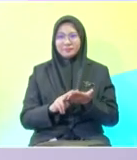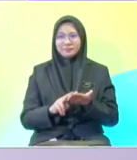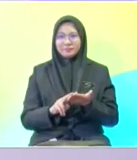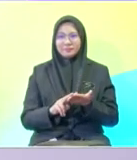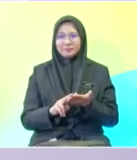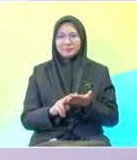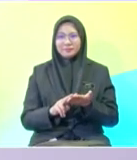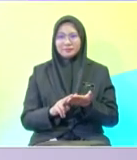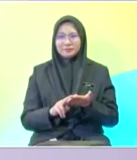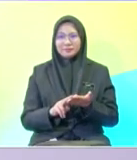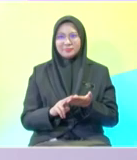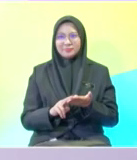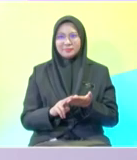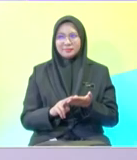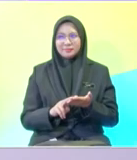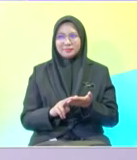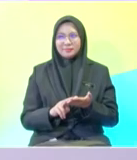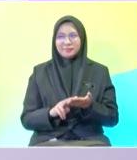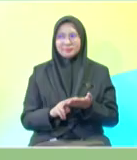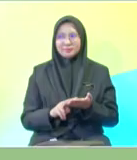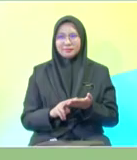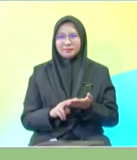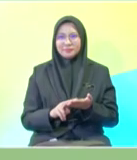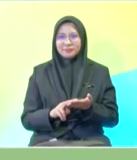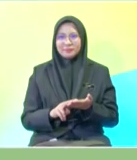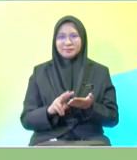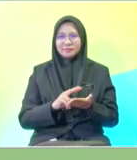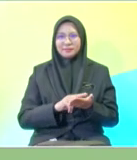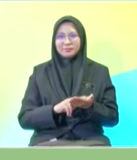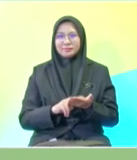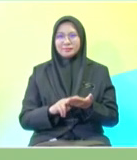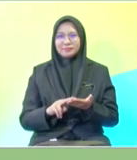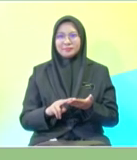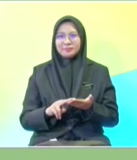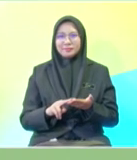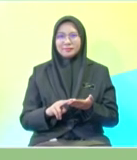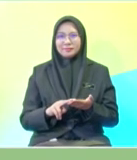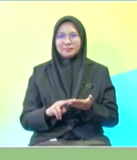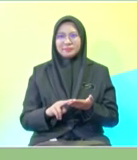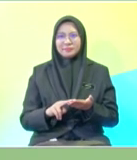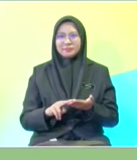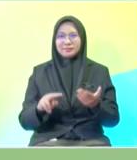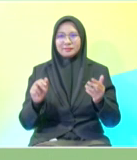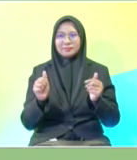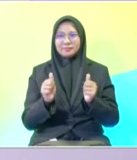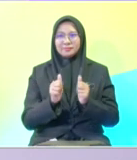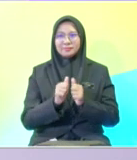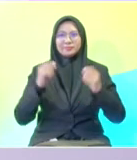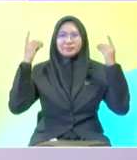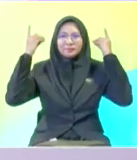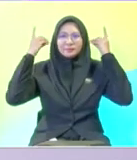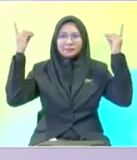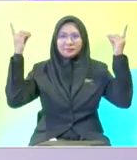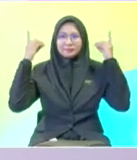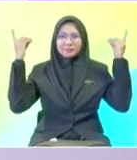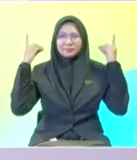cara bacaannya adalah dibaca secara idgham beserta dengung Oke bacaan